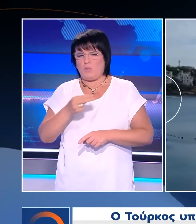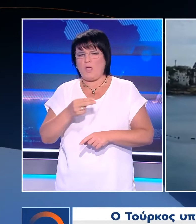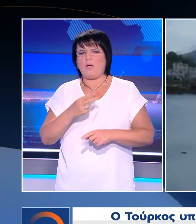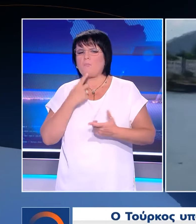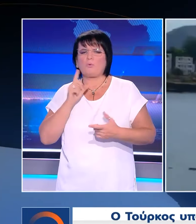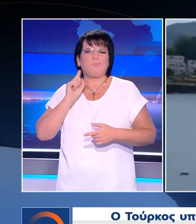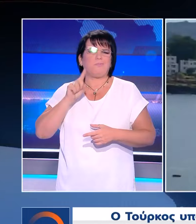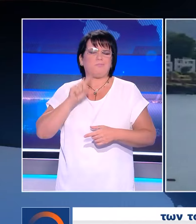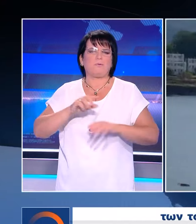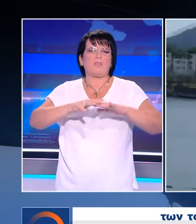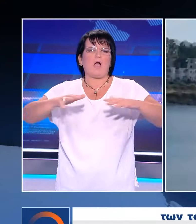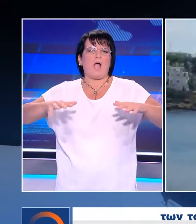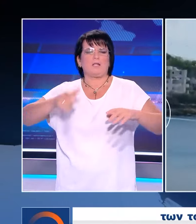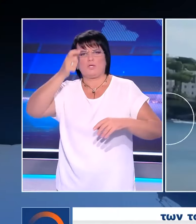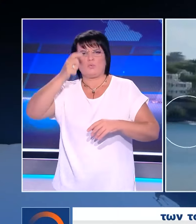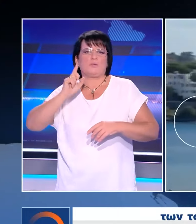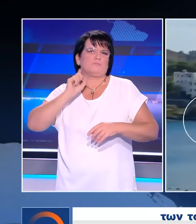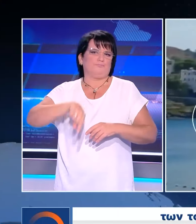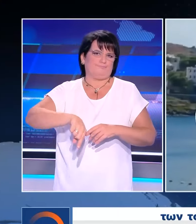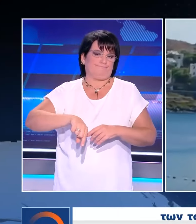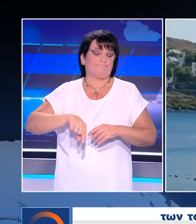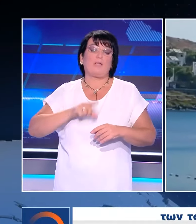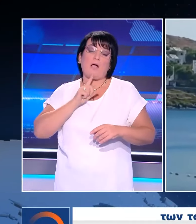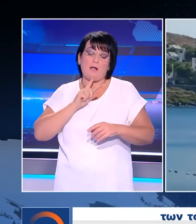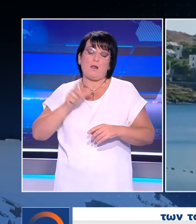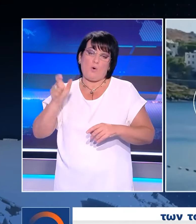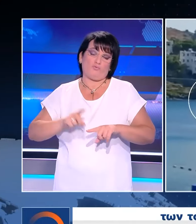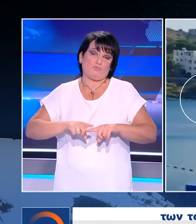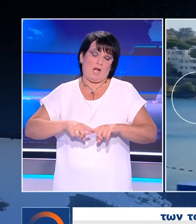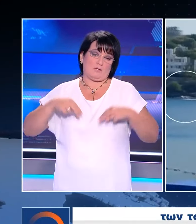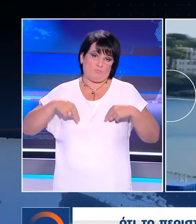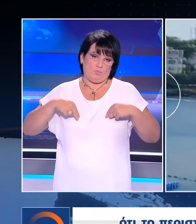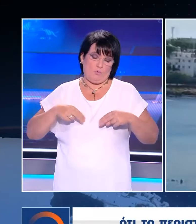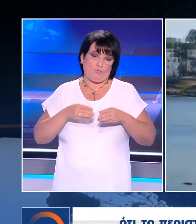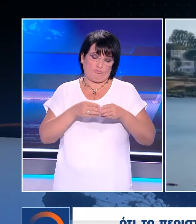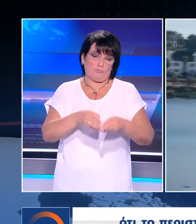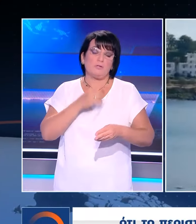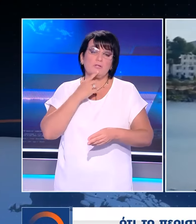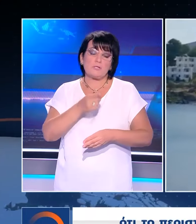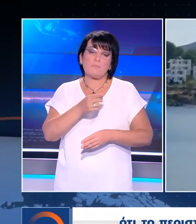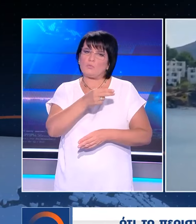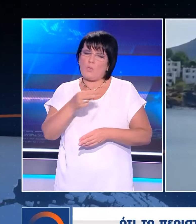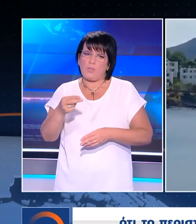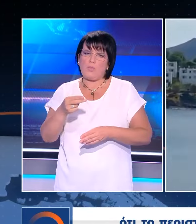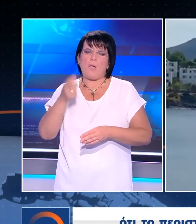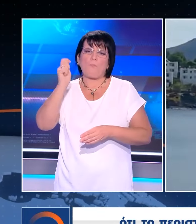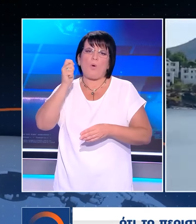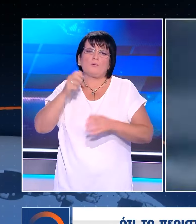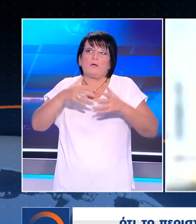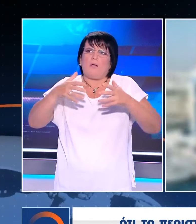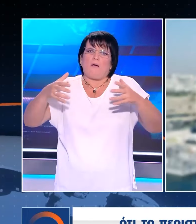λόγο για παραβίαση των τουρκικών χωρικών υδάτων με τον χριστο στυλιανίδη να απαντά ότι το περιστατικό δεν είχε πολιτική